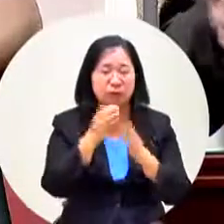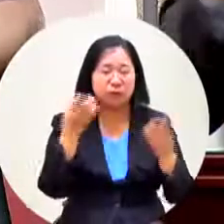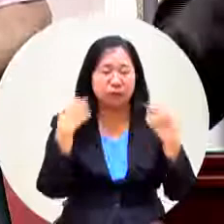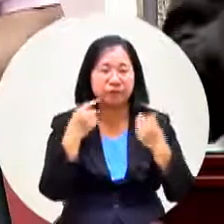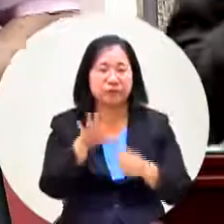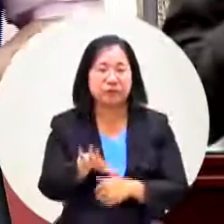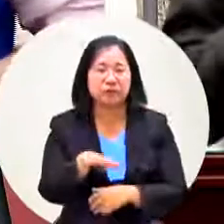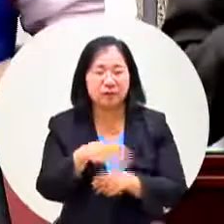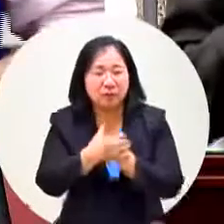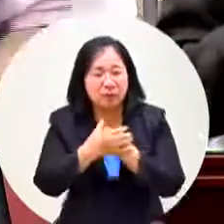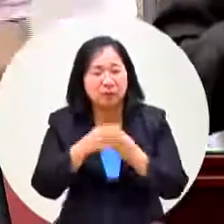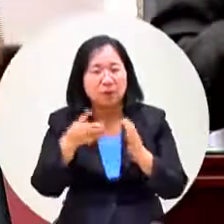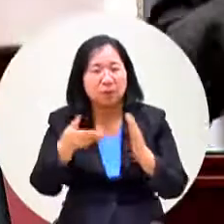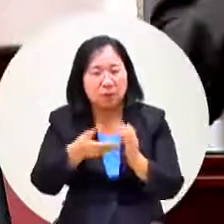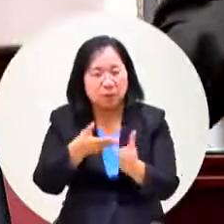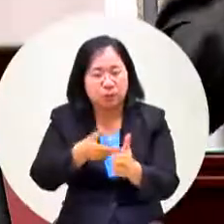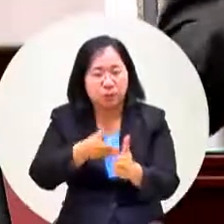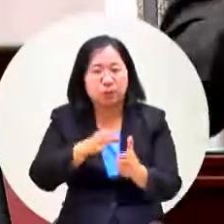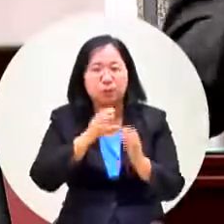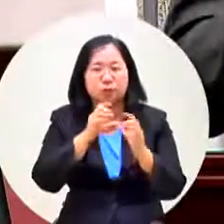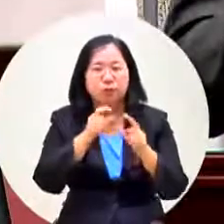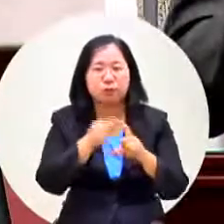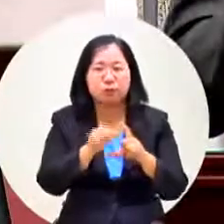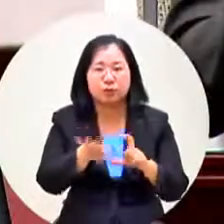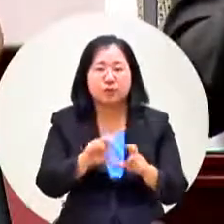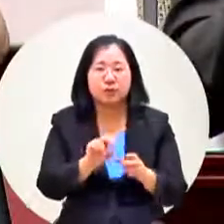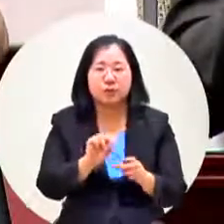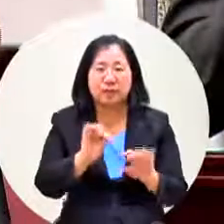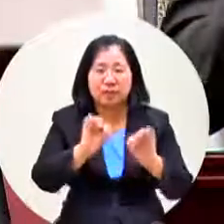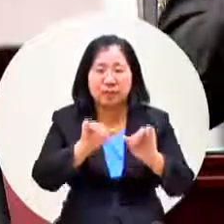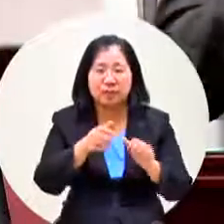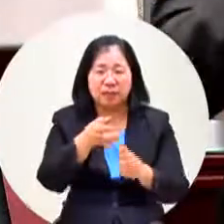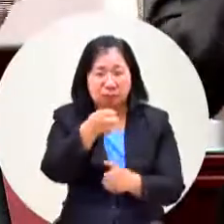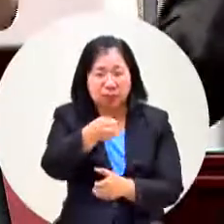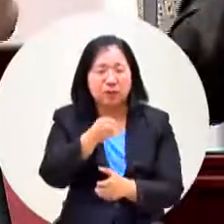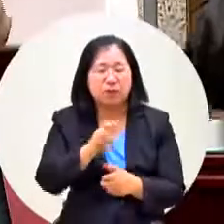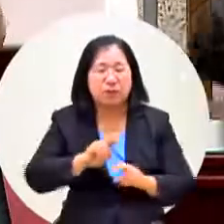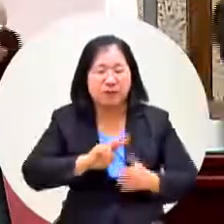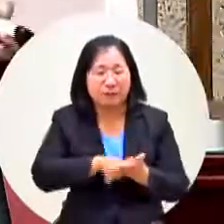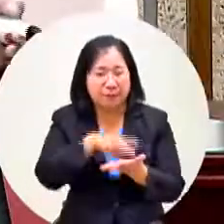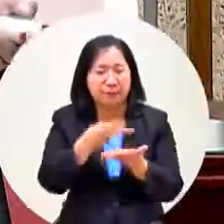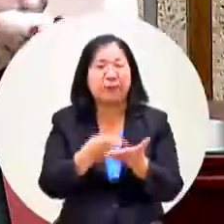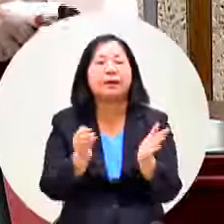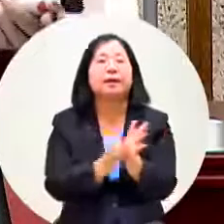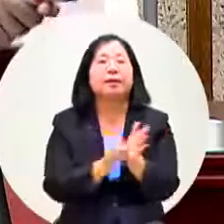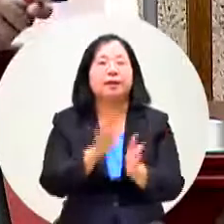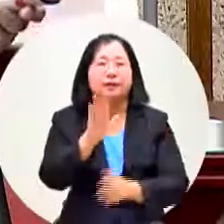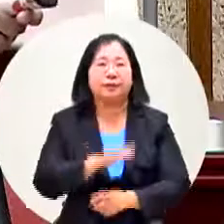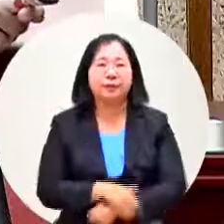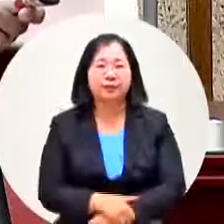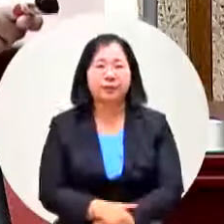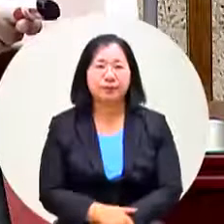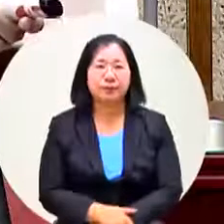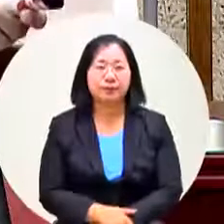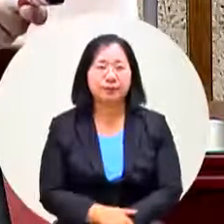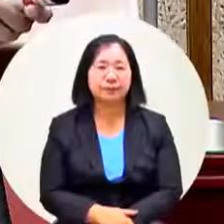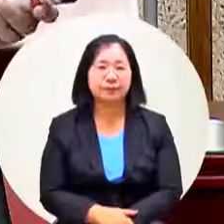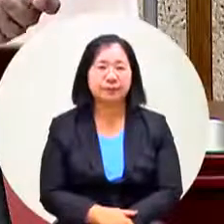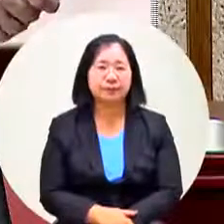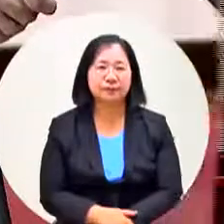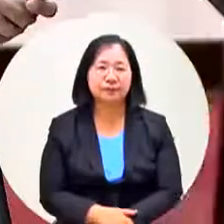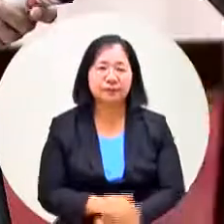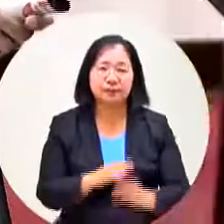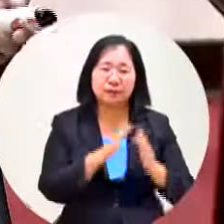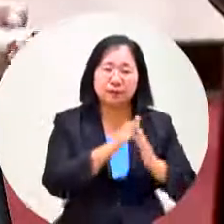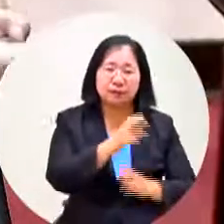这个整个土地会使使用的性质。啊，所以变作讲，即马地虽然吼已经变更贵啊，但是嘛是过咧阮咧管。啊，伊早期的